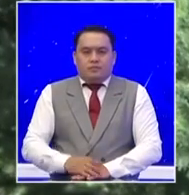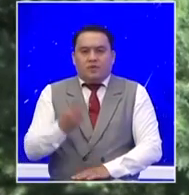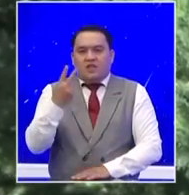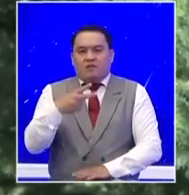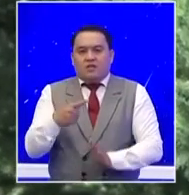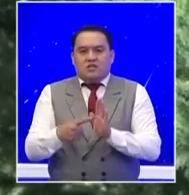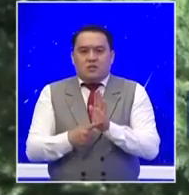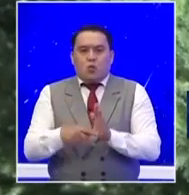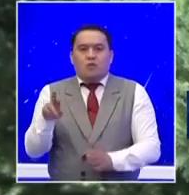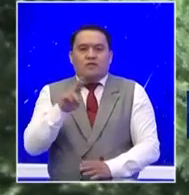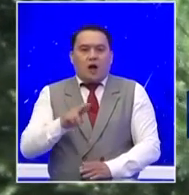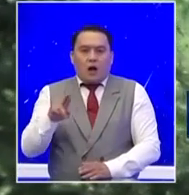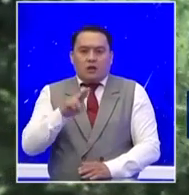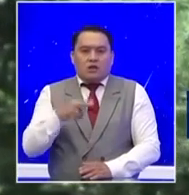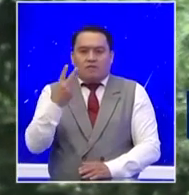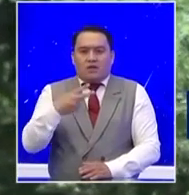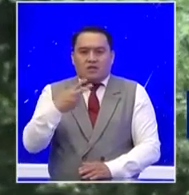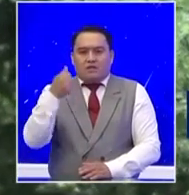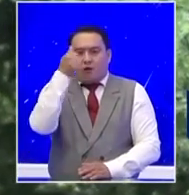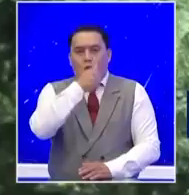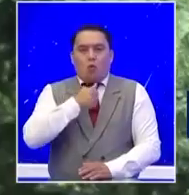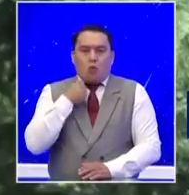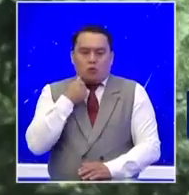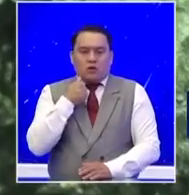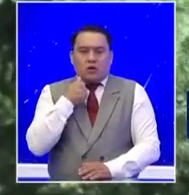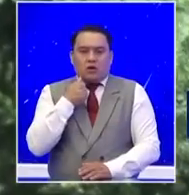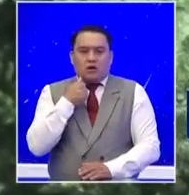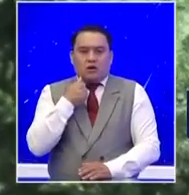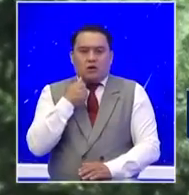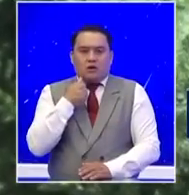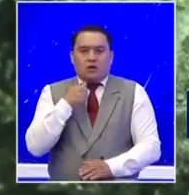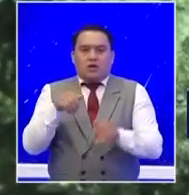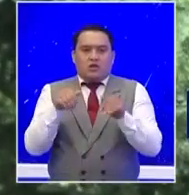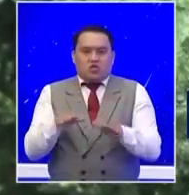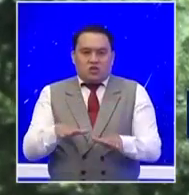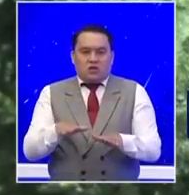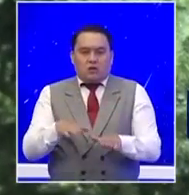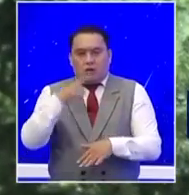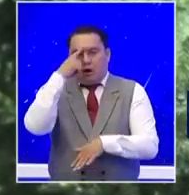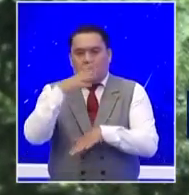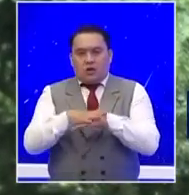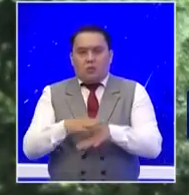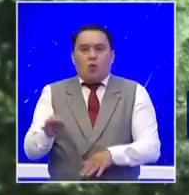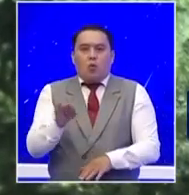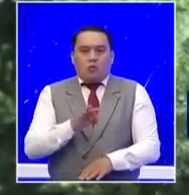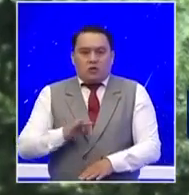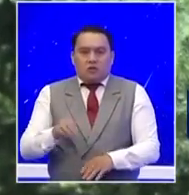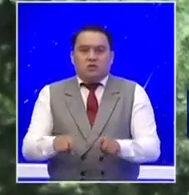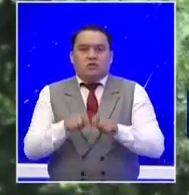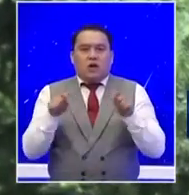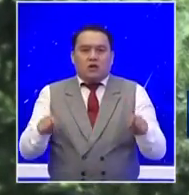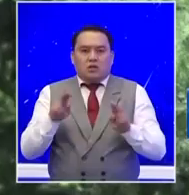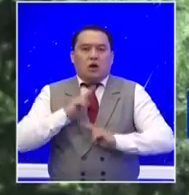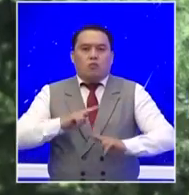27 января 2020 года вышло решение акима области о создании